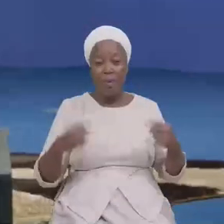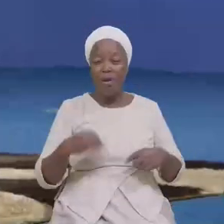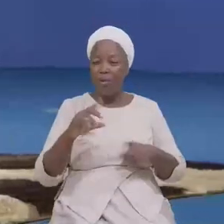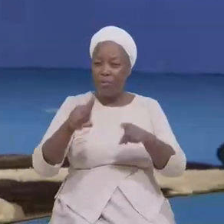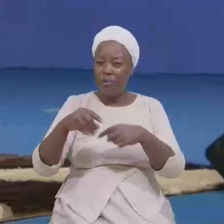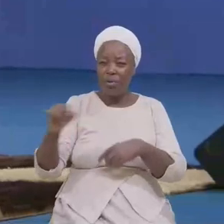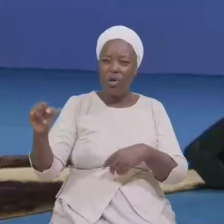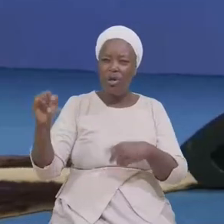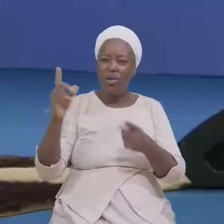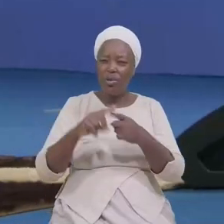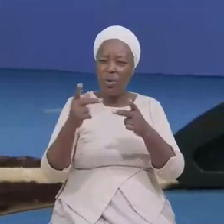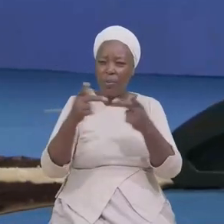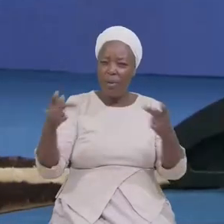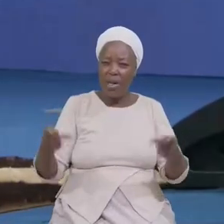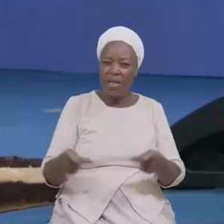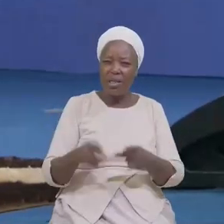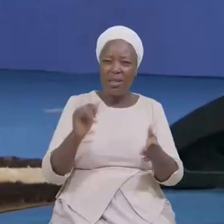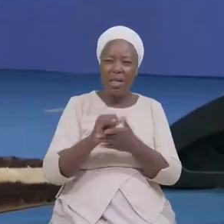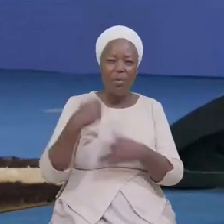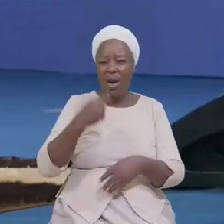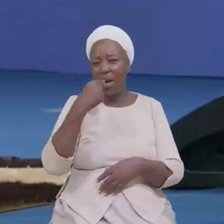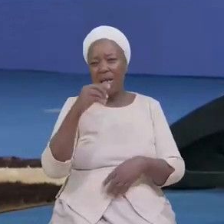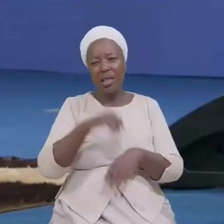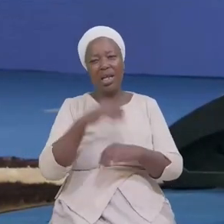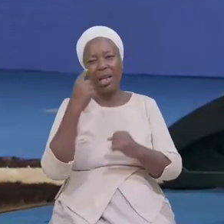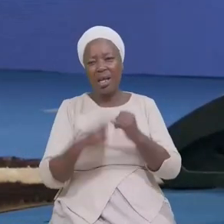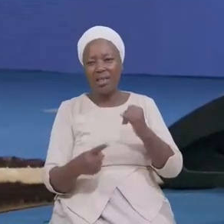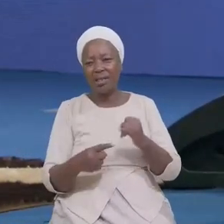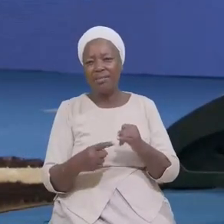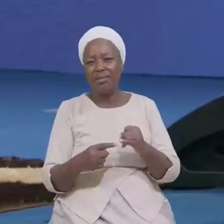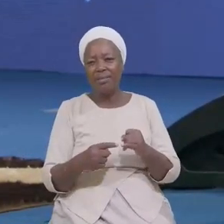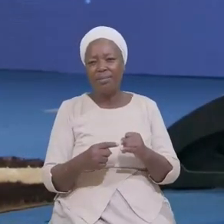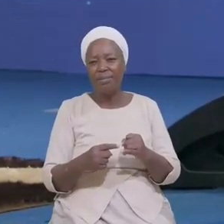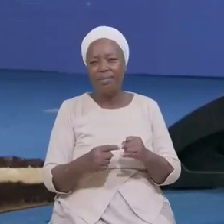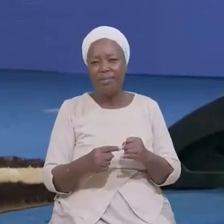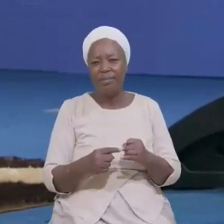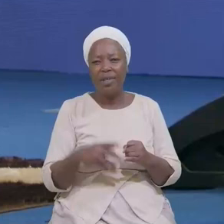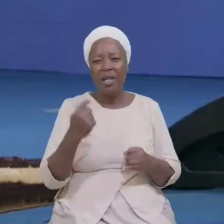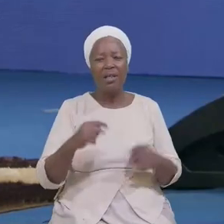La douleur d'aller à des endroits que nous regrettons finalement.